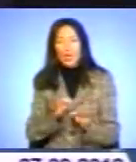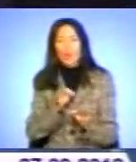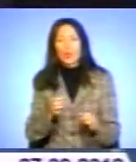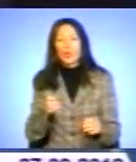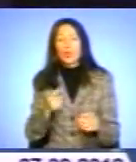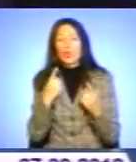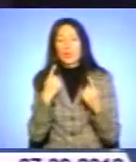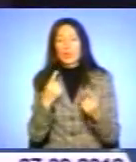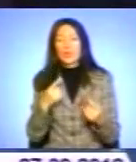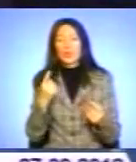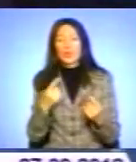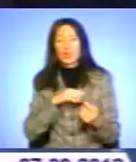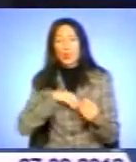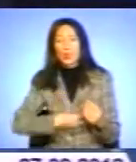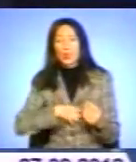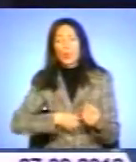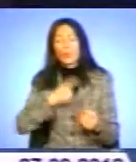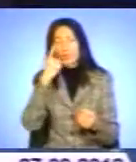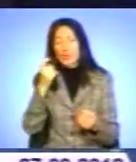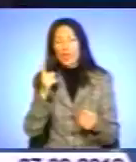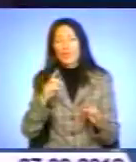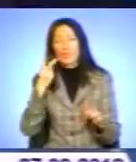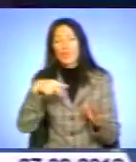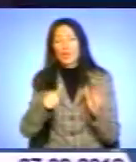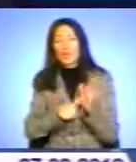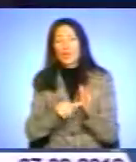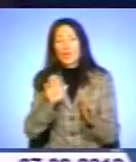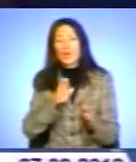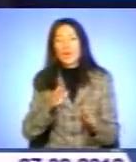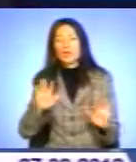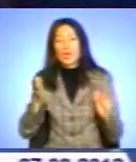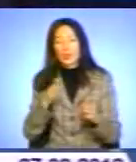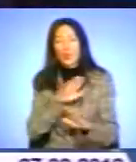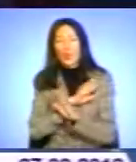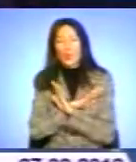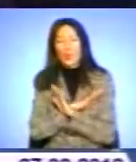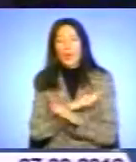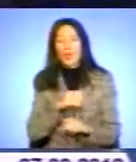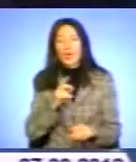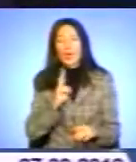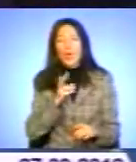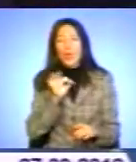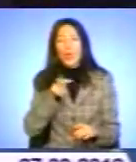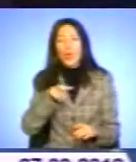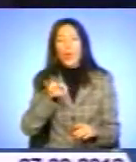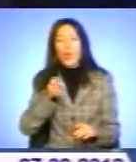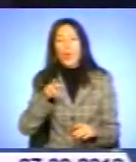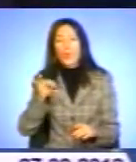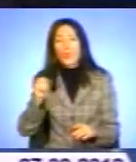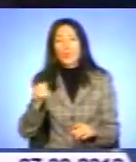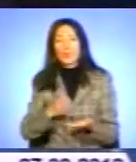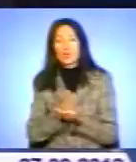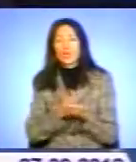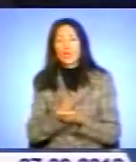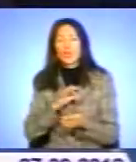сумом сповіщає, що 26 вересня раптово пішов з життя Микола Володимирович Коломієць, заслужений юрист